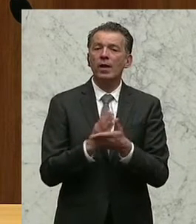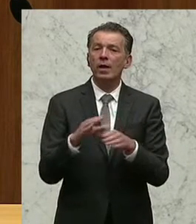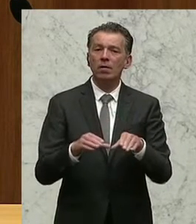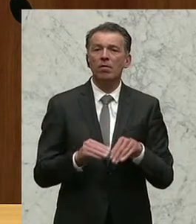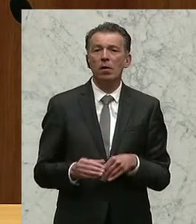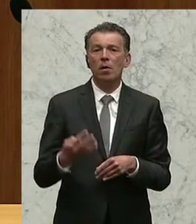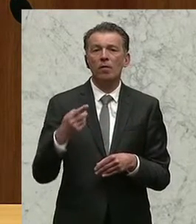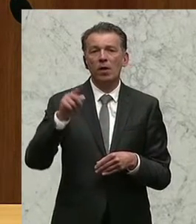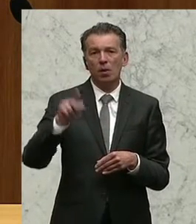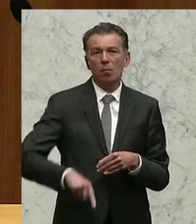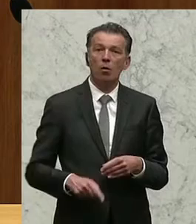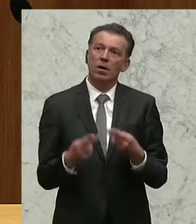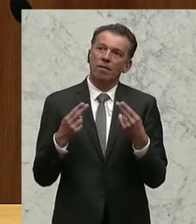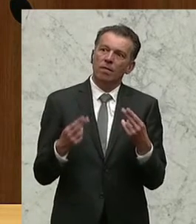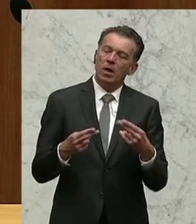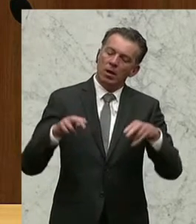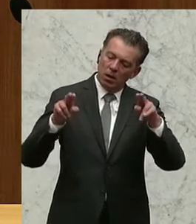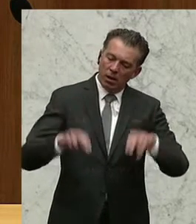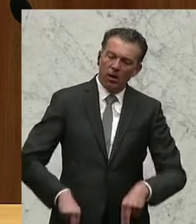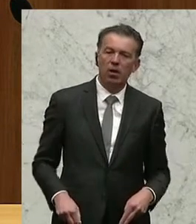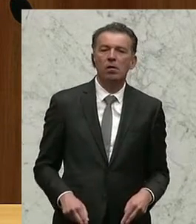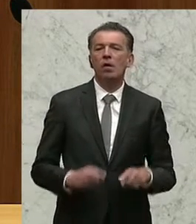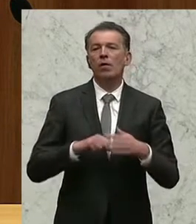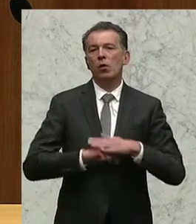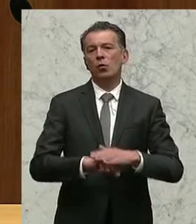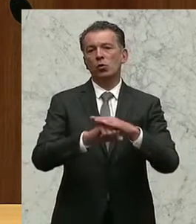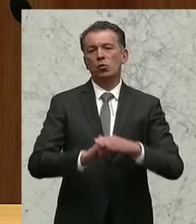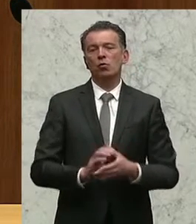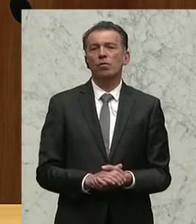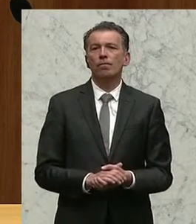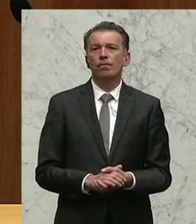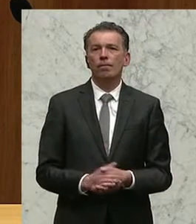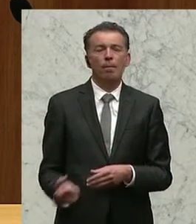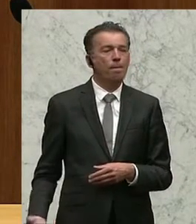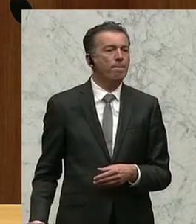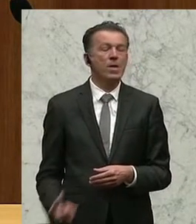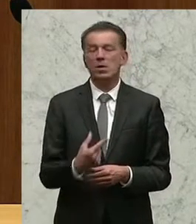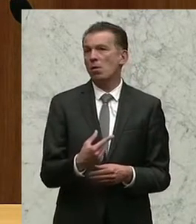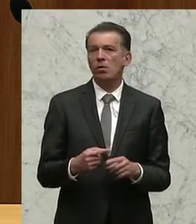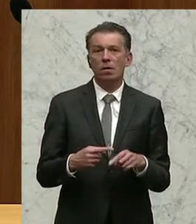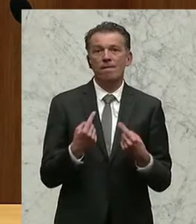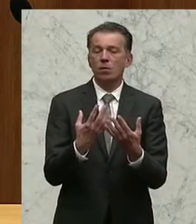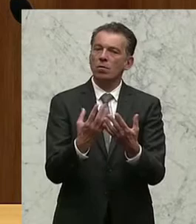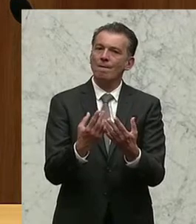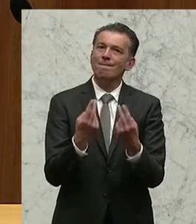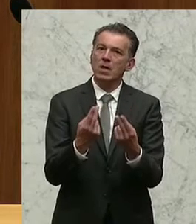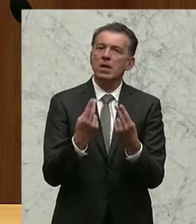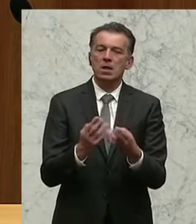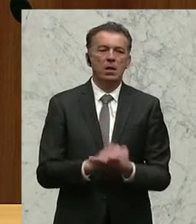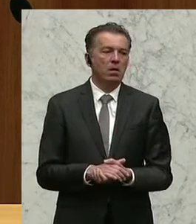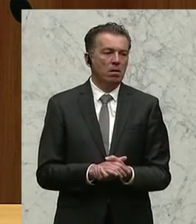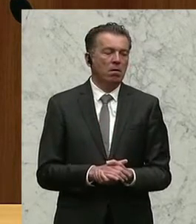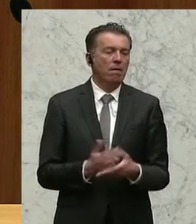für 4 Monate ist sehr wichtig und richtig und wird von uns unterstützt. Und ein besonderes Anliegen meinerseits